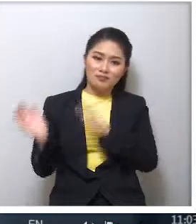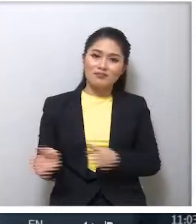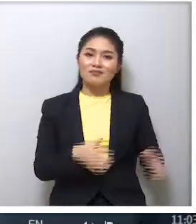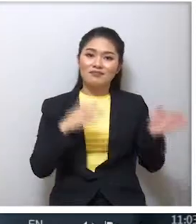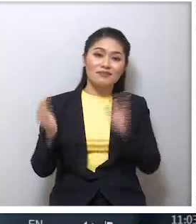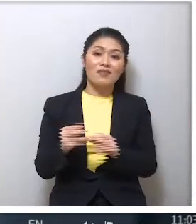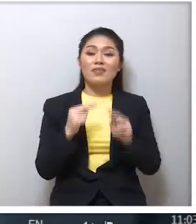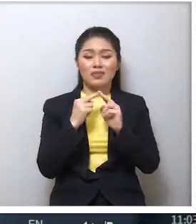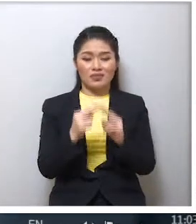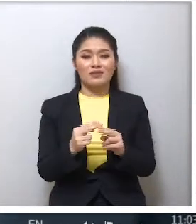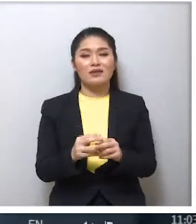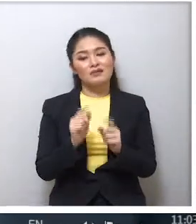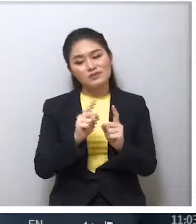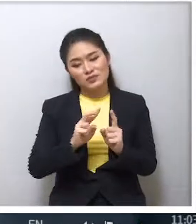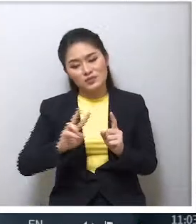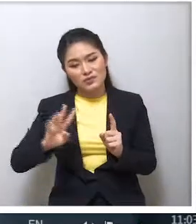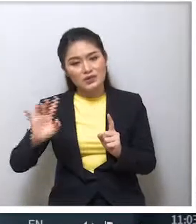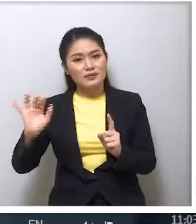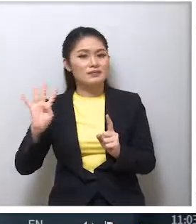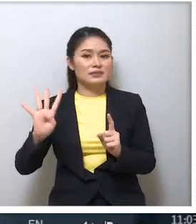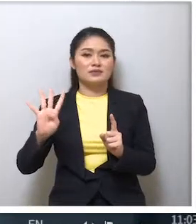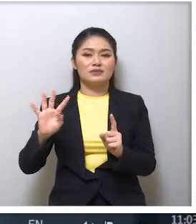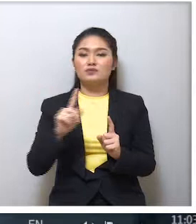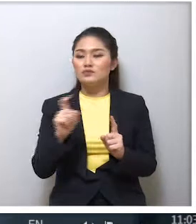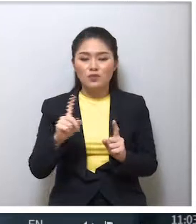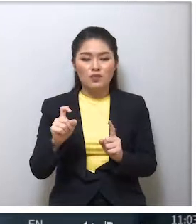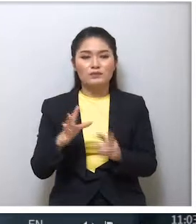ครับเสร็จแล้วเข้าไปเซตอั